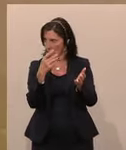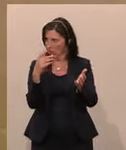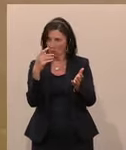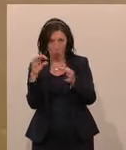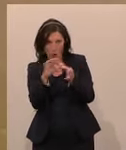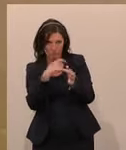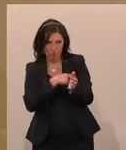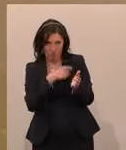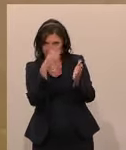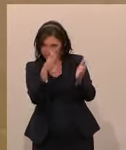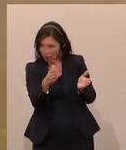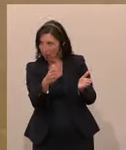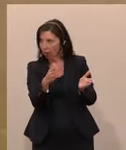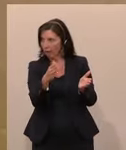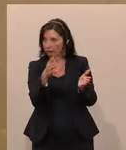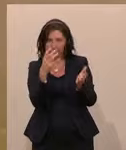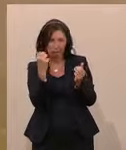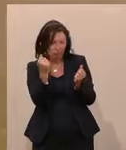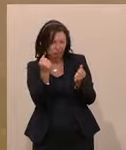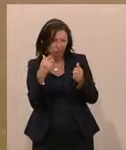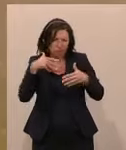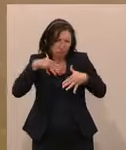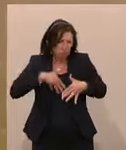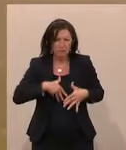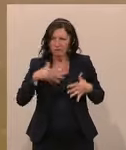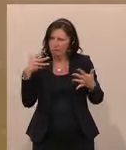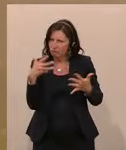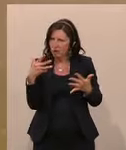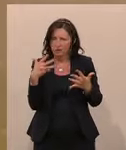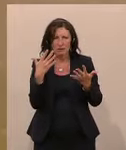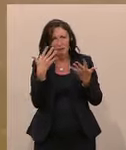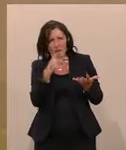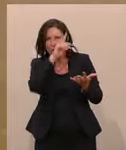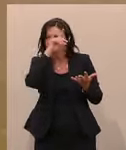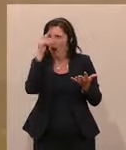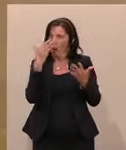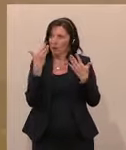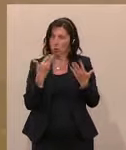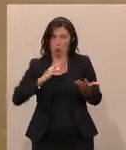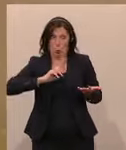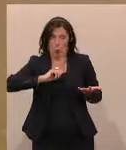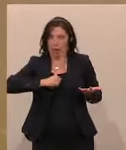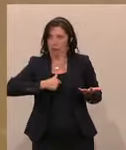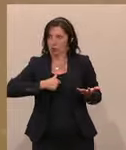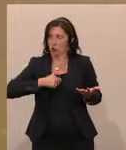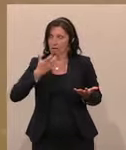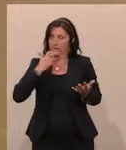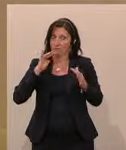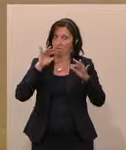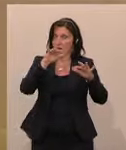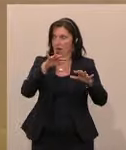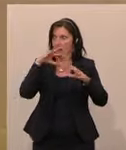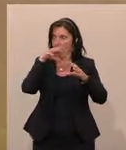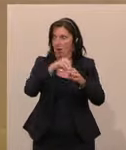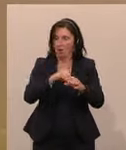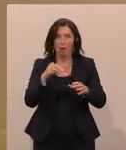offensichtlich wesensimmanent in ihrer DNA drinnen hat, dass sie Leute mit so einem Gedankengut anzieht? Das sind die Fragen, die sowohl die ÖVP sich einerseits stellen muss,